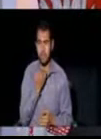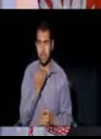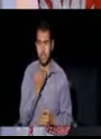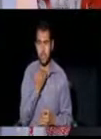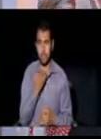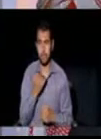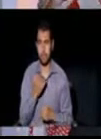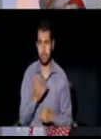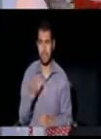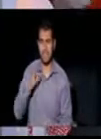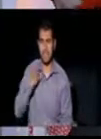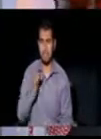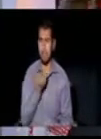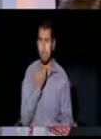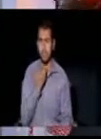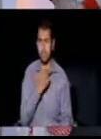هتقول لك